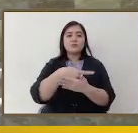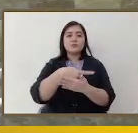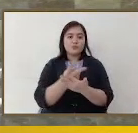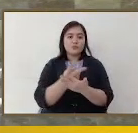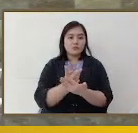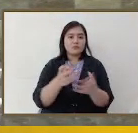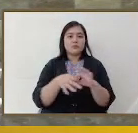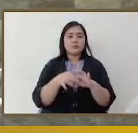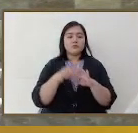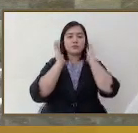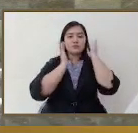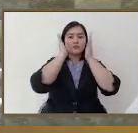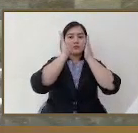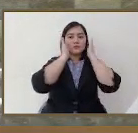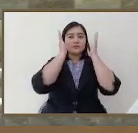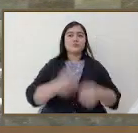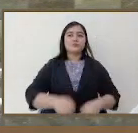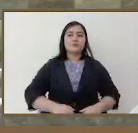service. Okay?